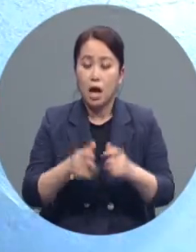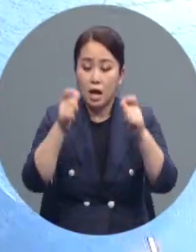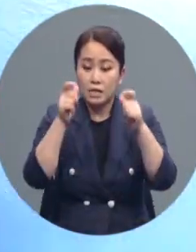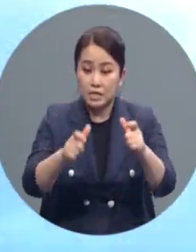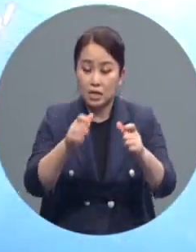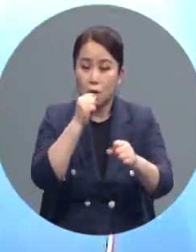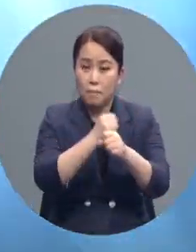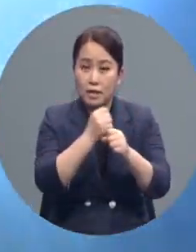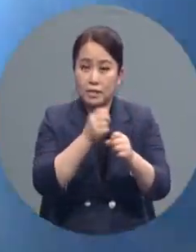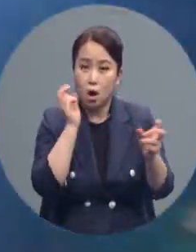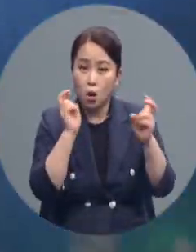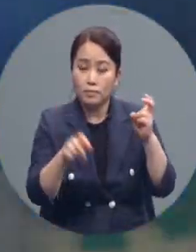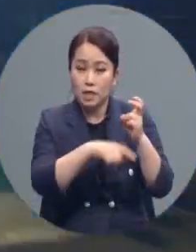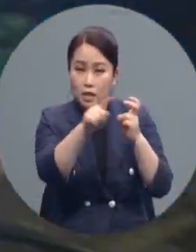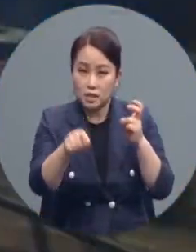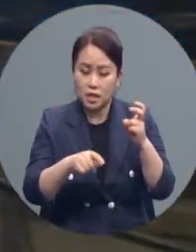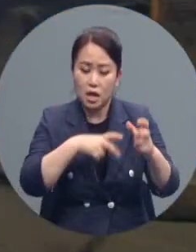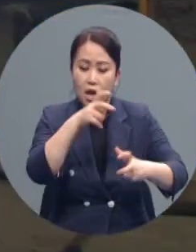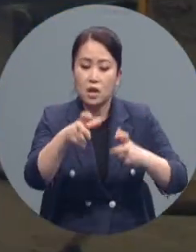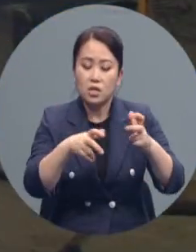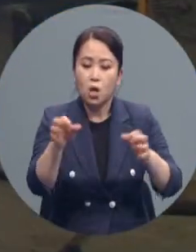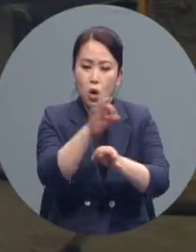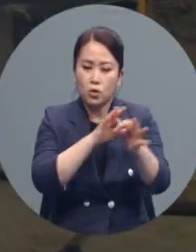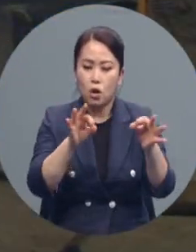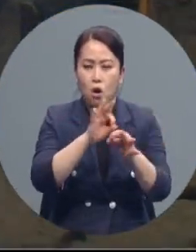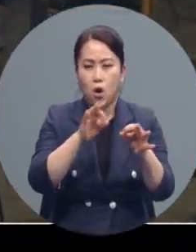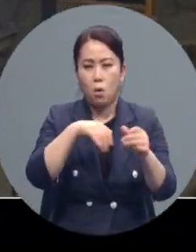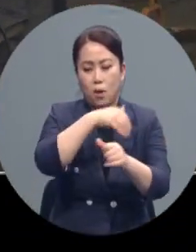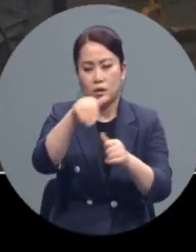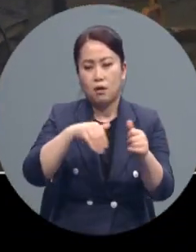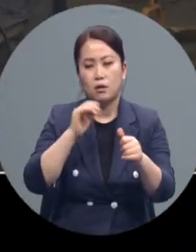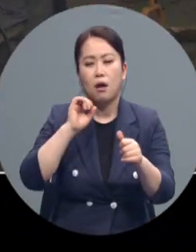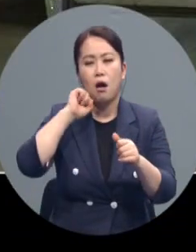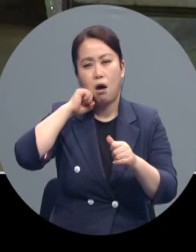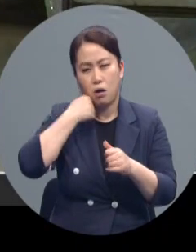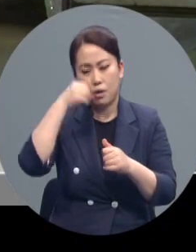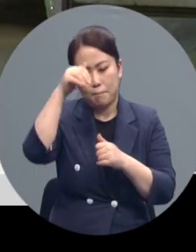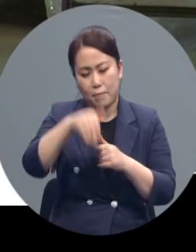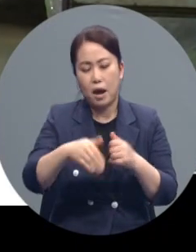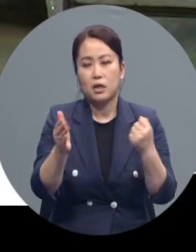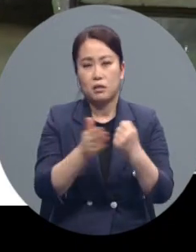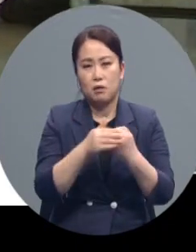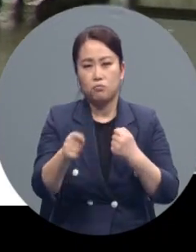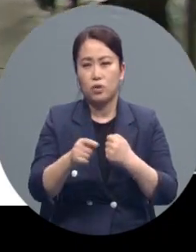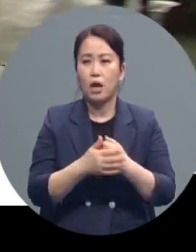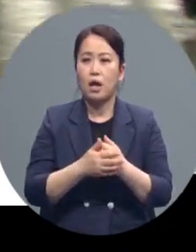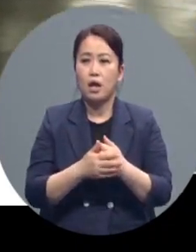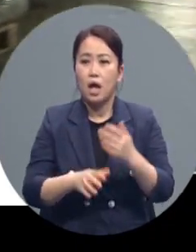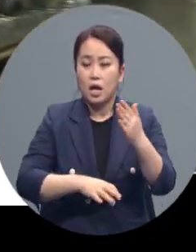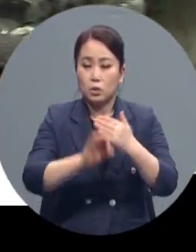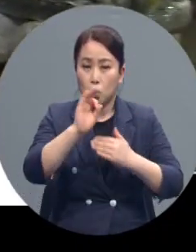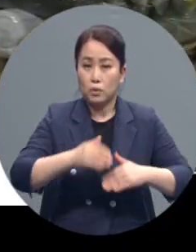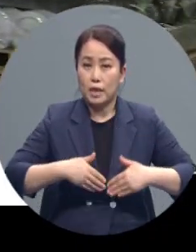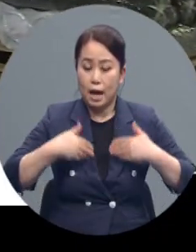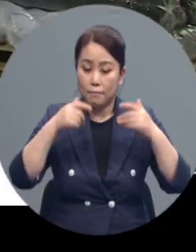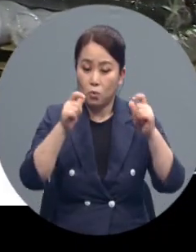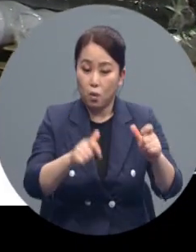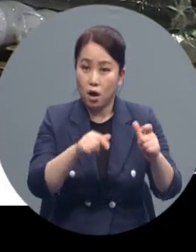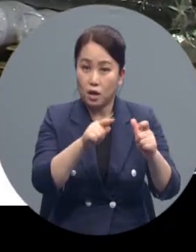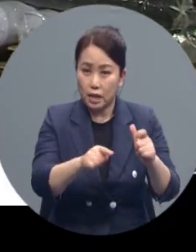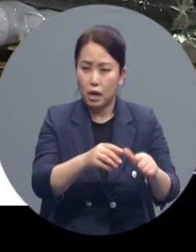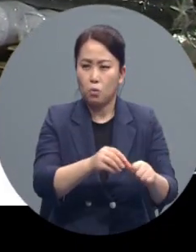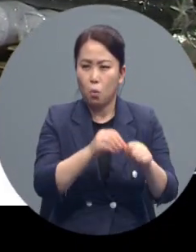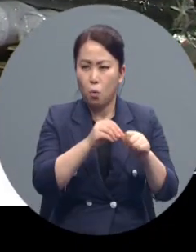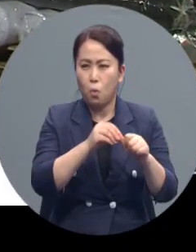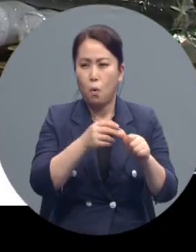제조업체들의 경영 여건이 악화된 탓이 큽니다 우리의 똥 남근 아이 고용 부진 특히 이 추격